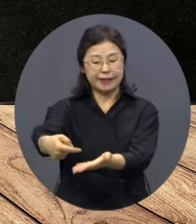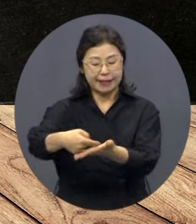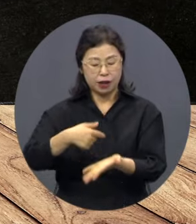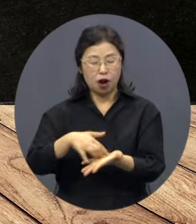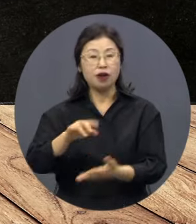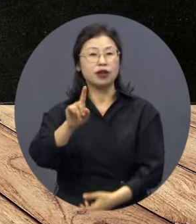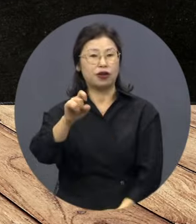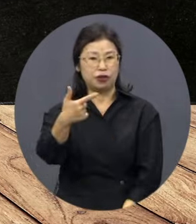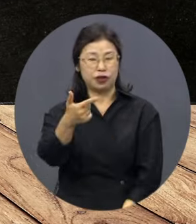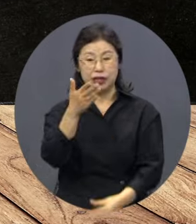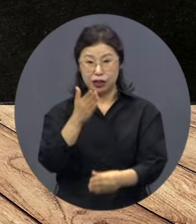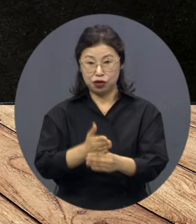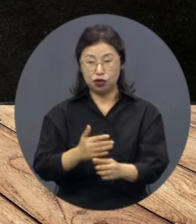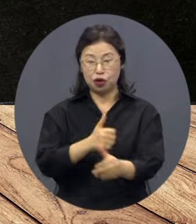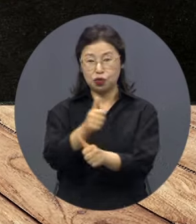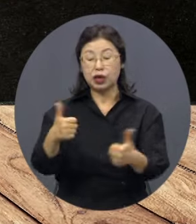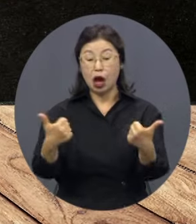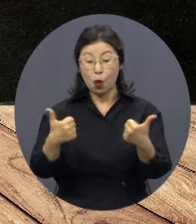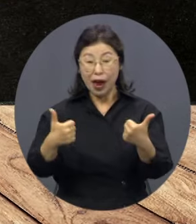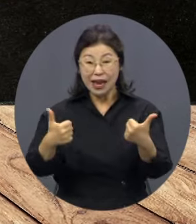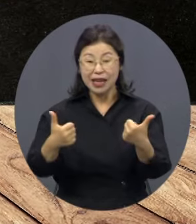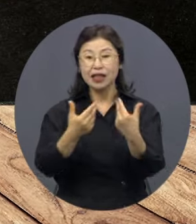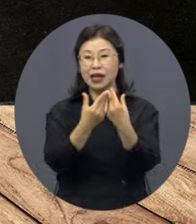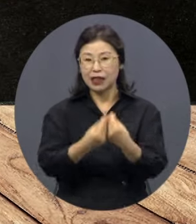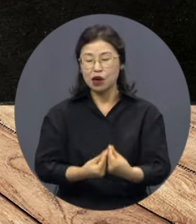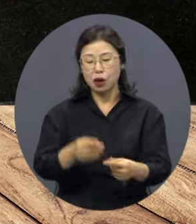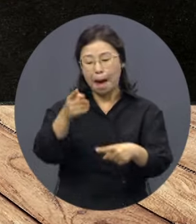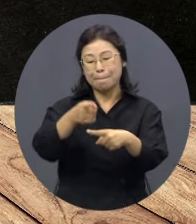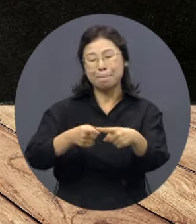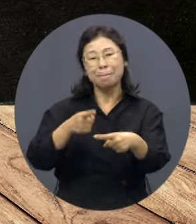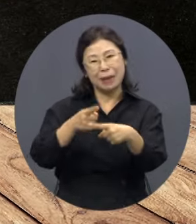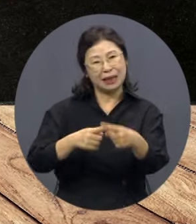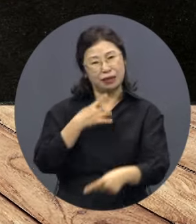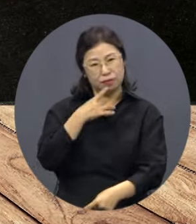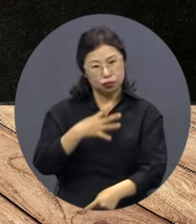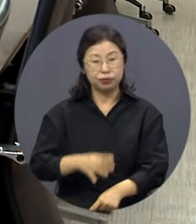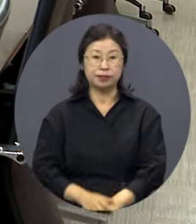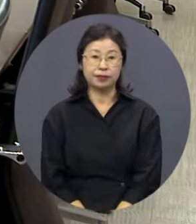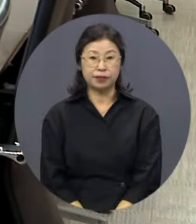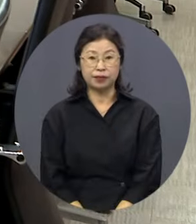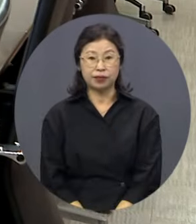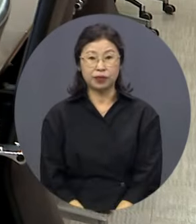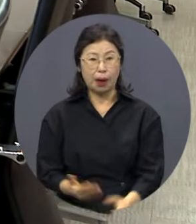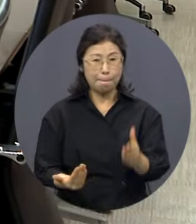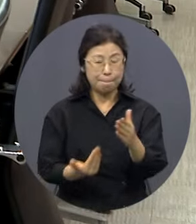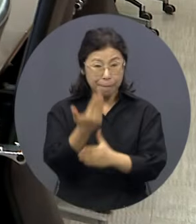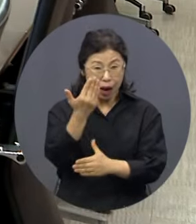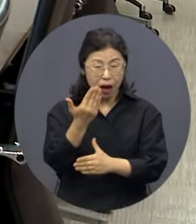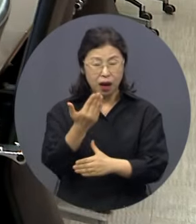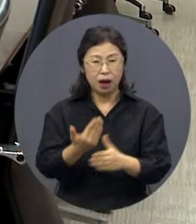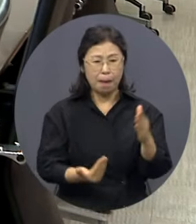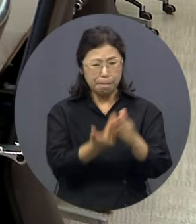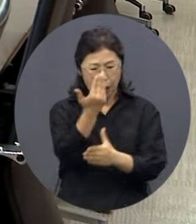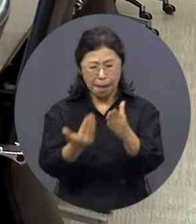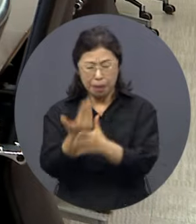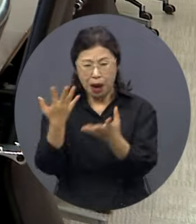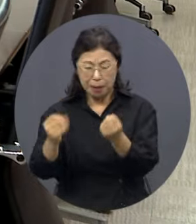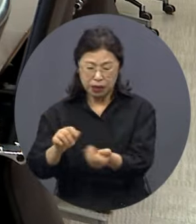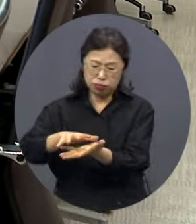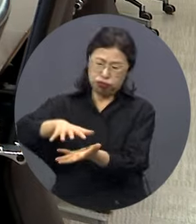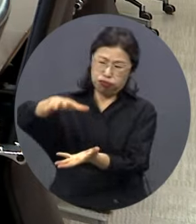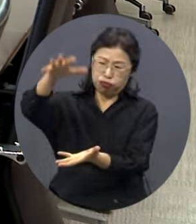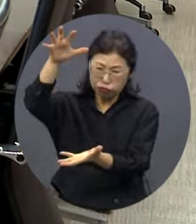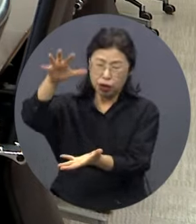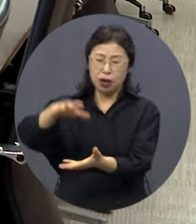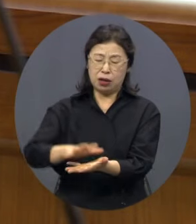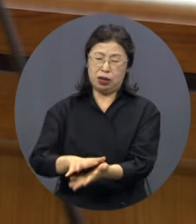16건이 가운데 위원회가 개최된 사안은 절반에 그치고 있습니다 사 발생이 계속되다 보니 처리해야 할